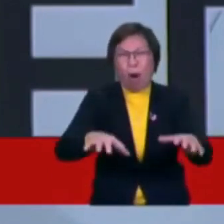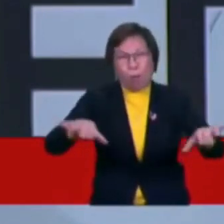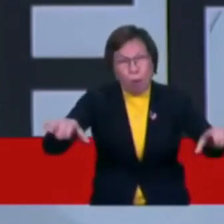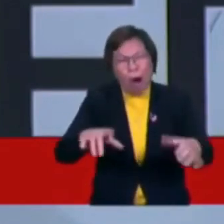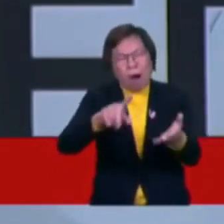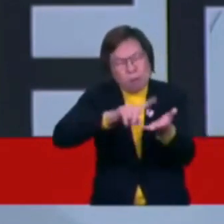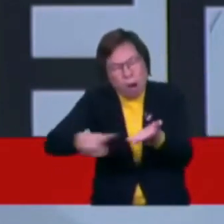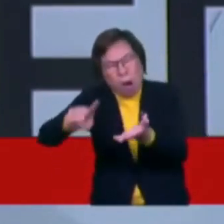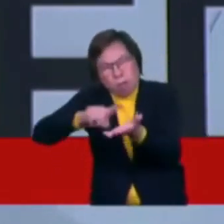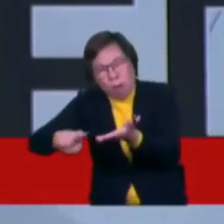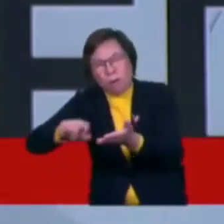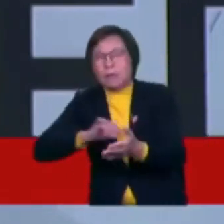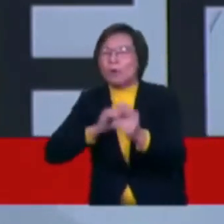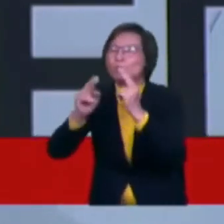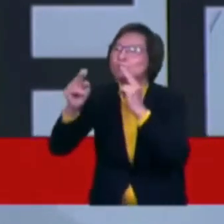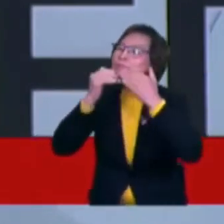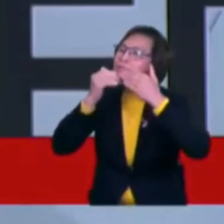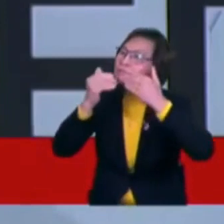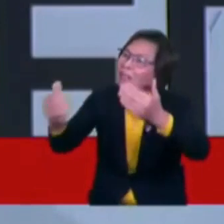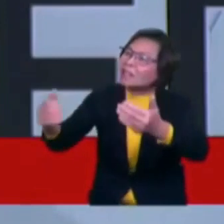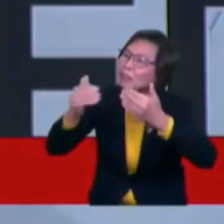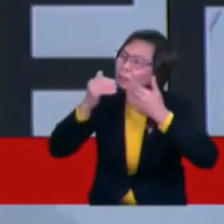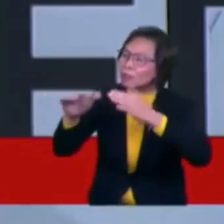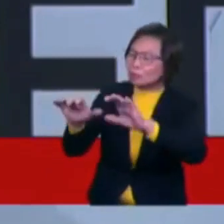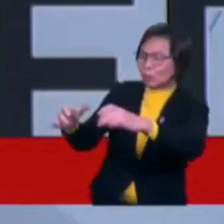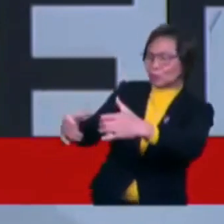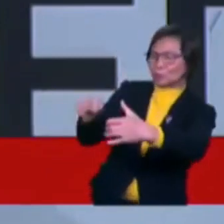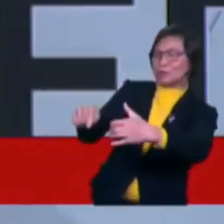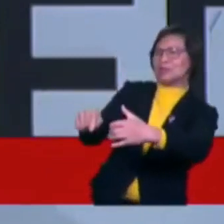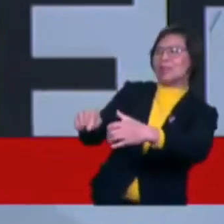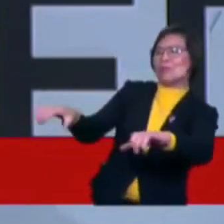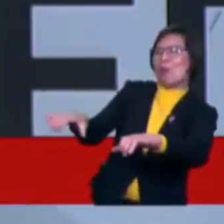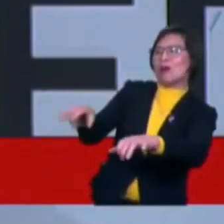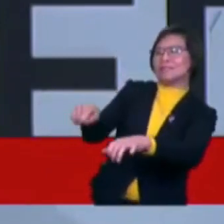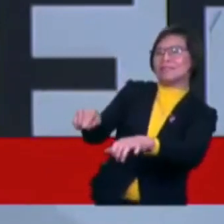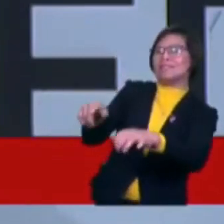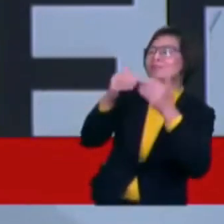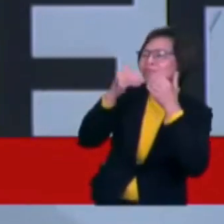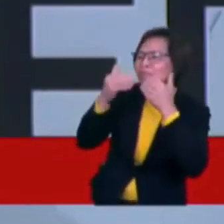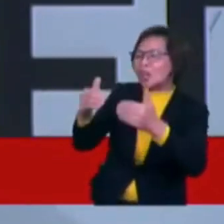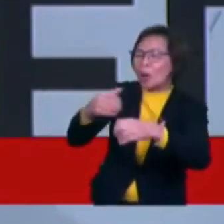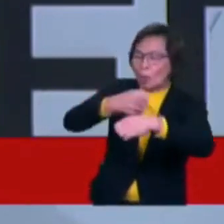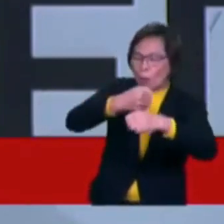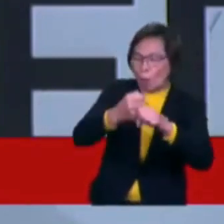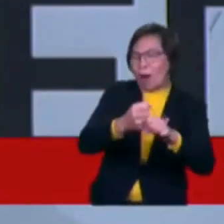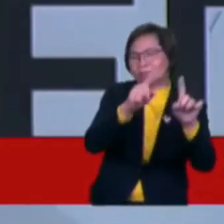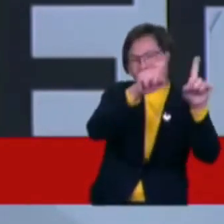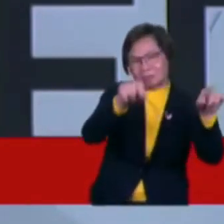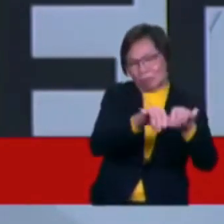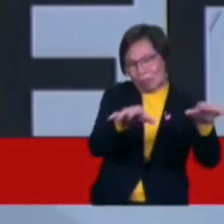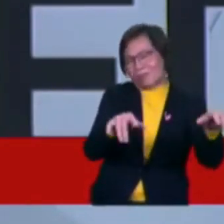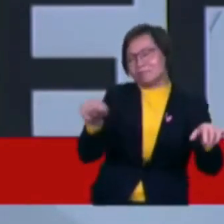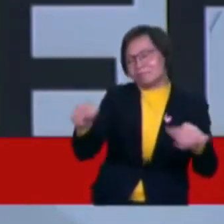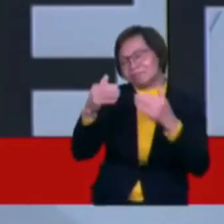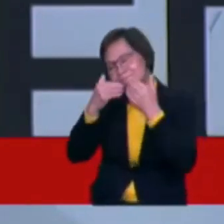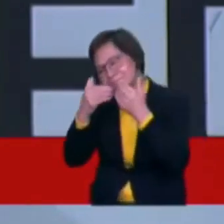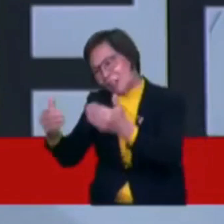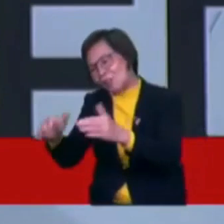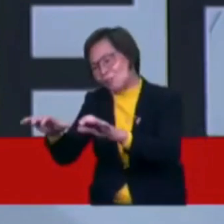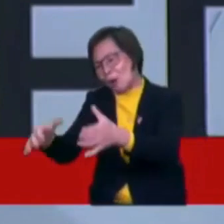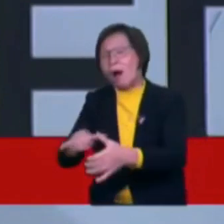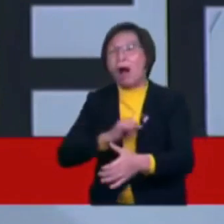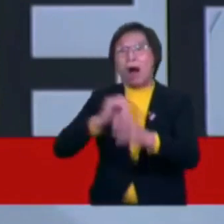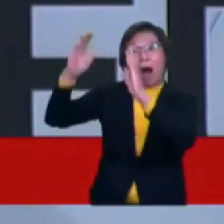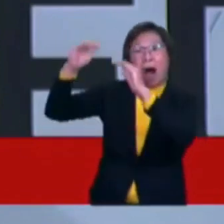minggu, dan saya ingin mengucapkan terima kasih kepada pasukan yang terlibat dalam membangunkannya. Saya berharap dengan maklumat